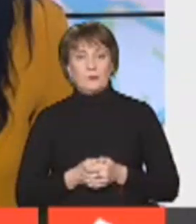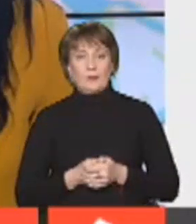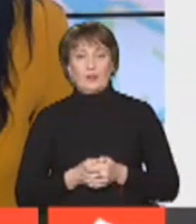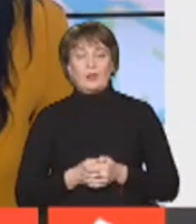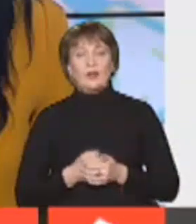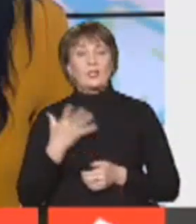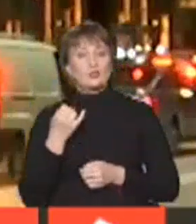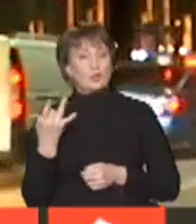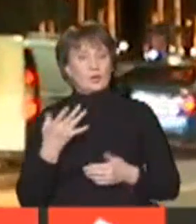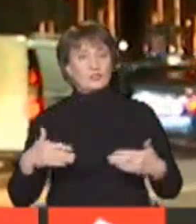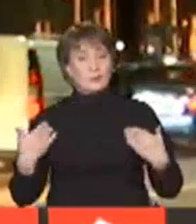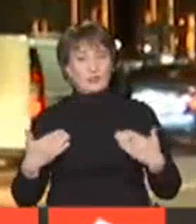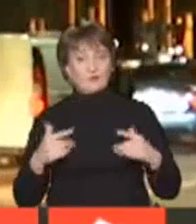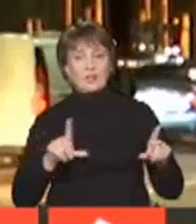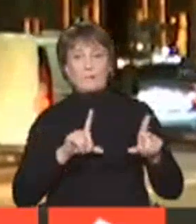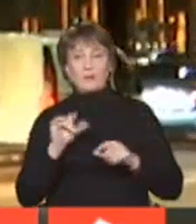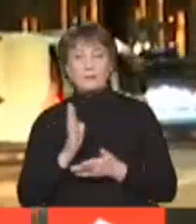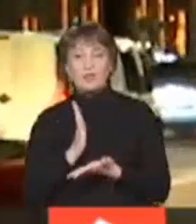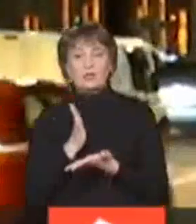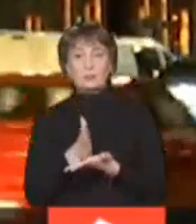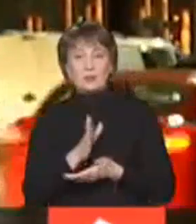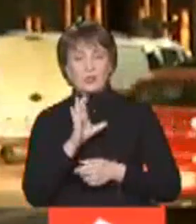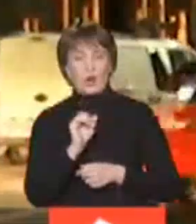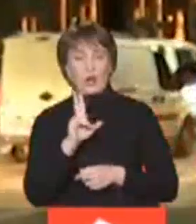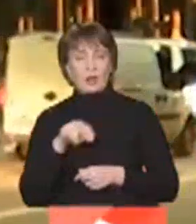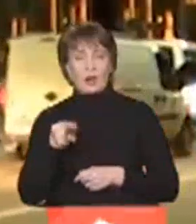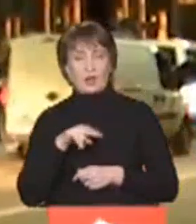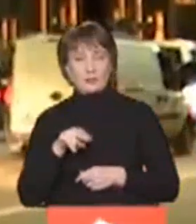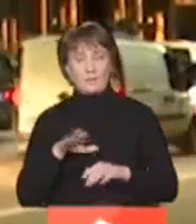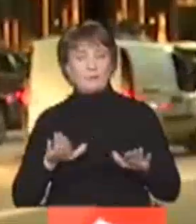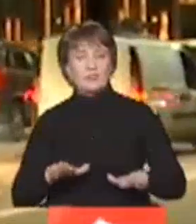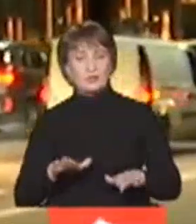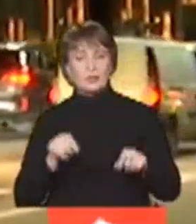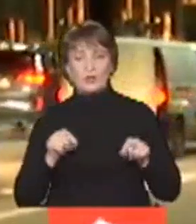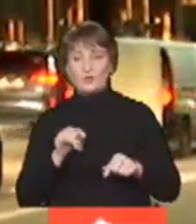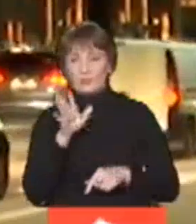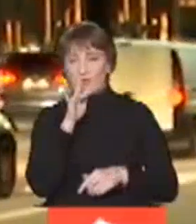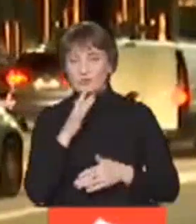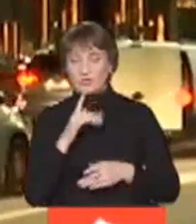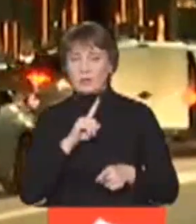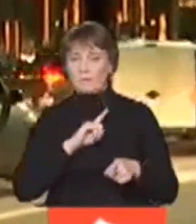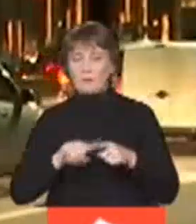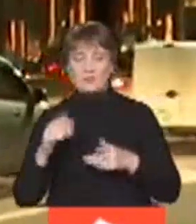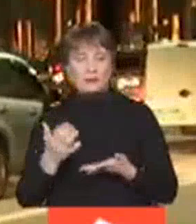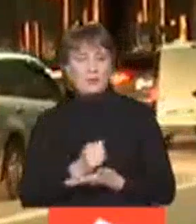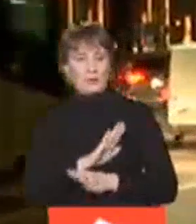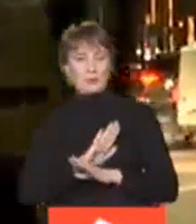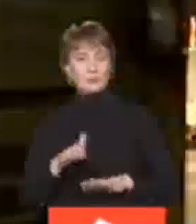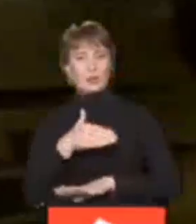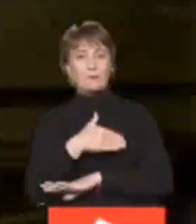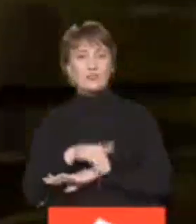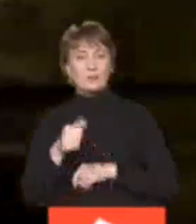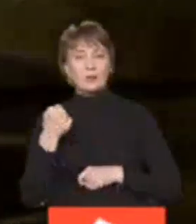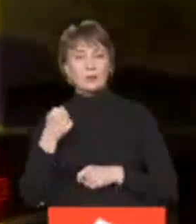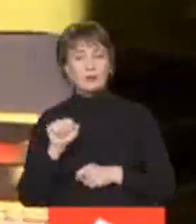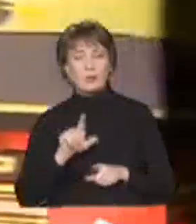Привіт, Мар'яна, ще раз. А проїхати у напрямку Академмістечка у цей час швидко не вийде. Проспект